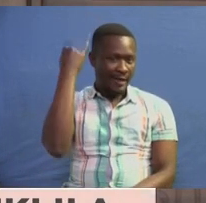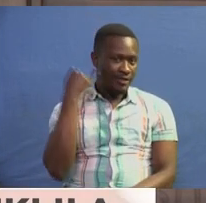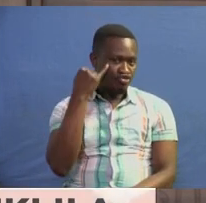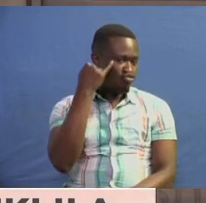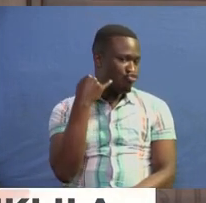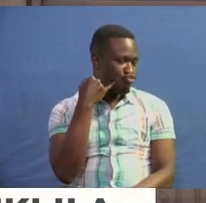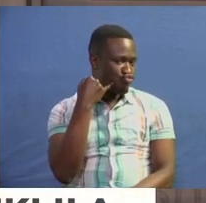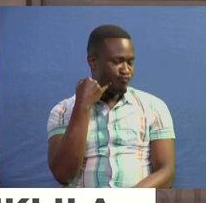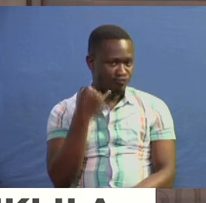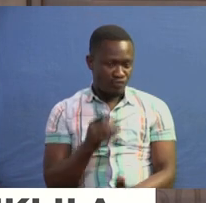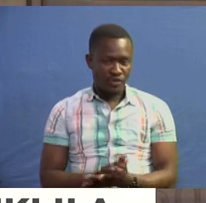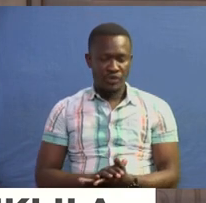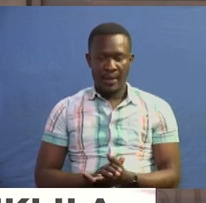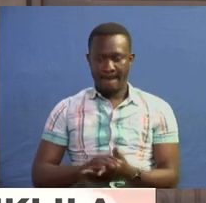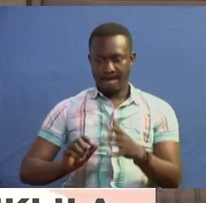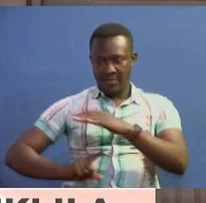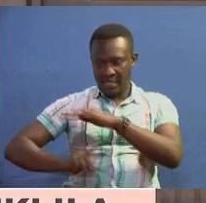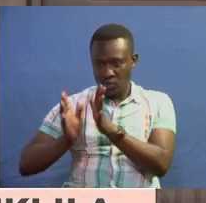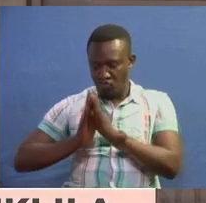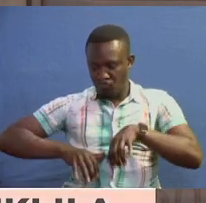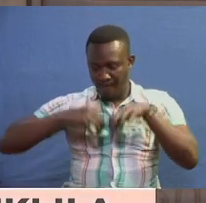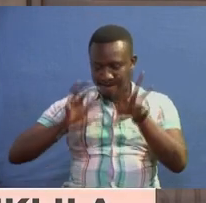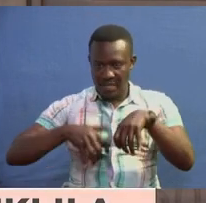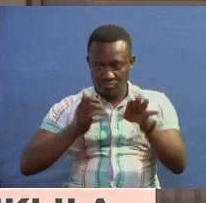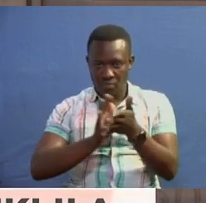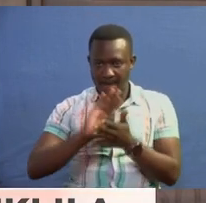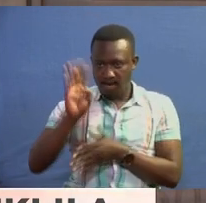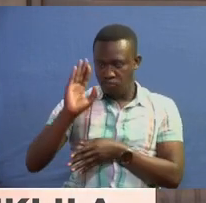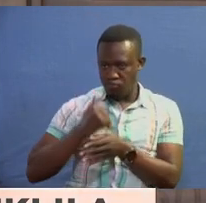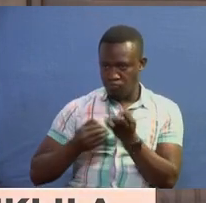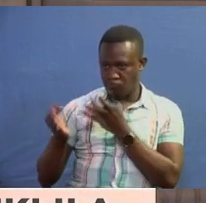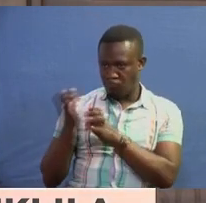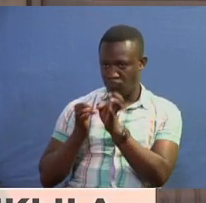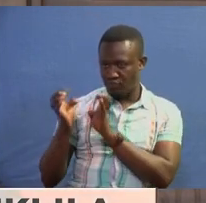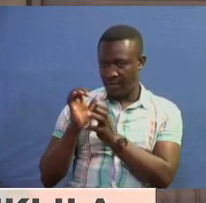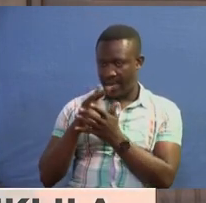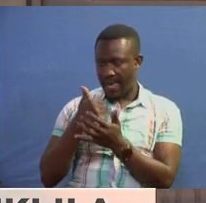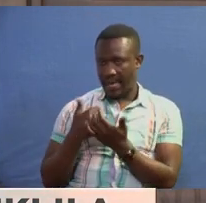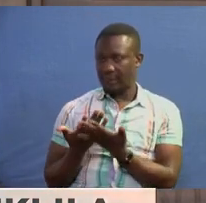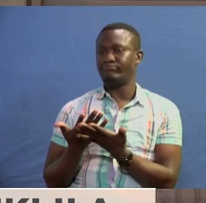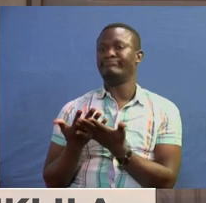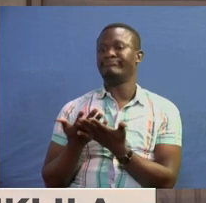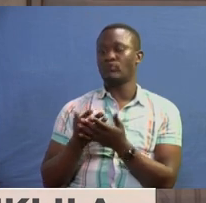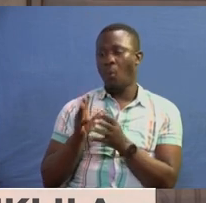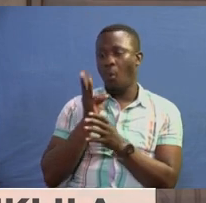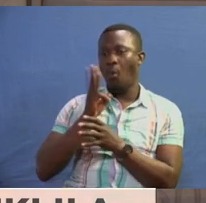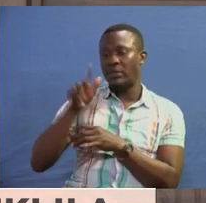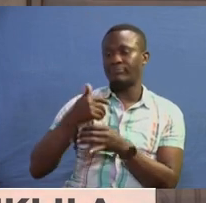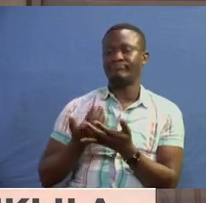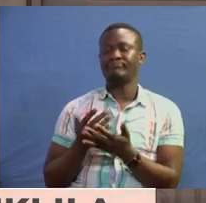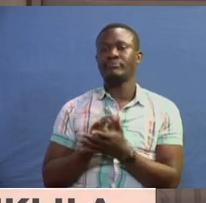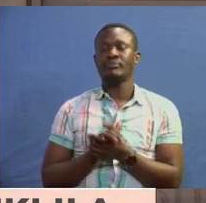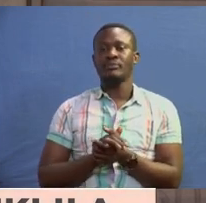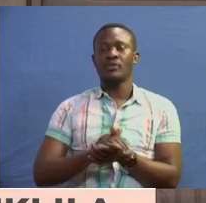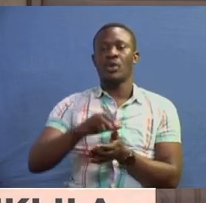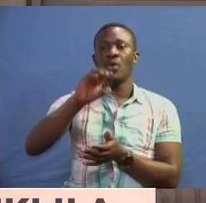Joho, Ministry of Mining, Blue Economy and Maritime Affairs, The